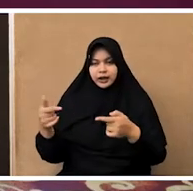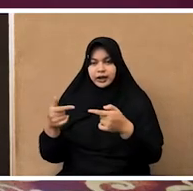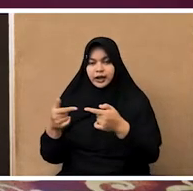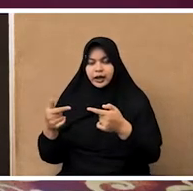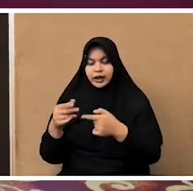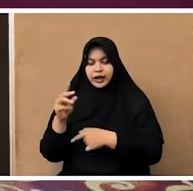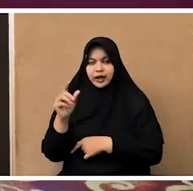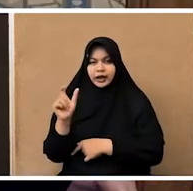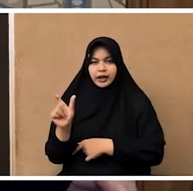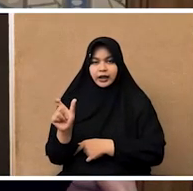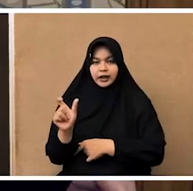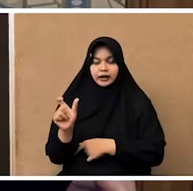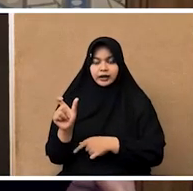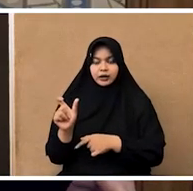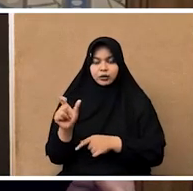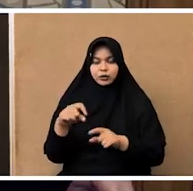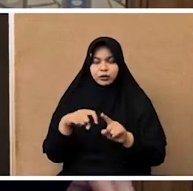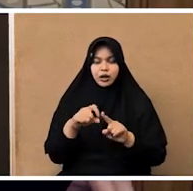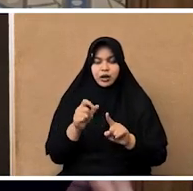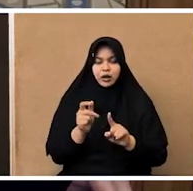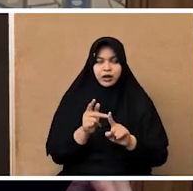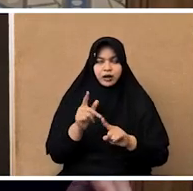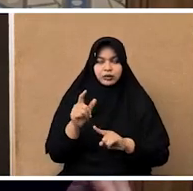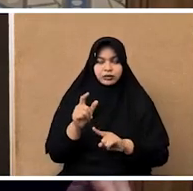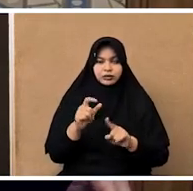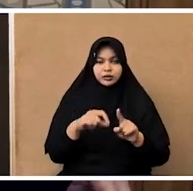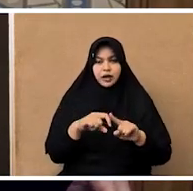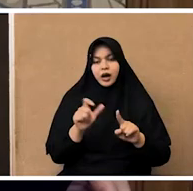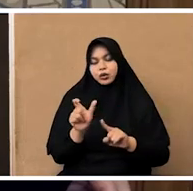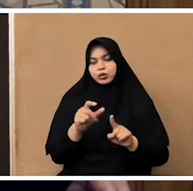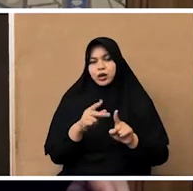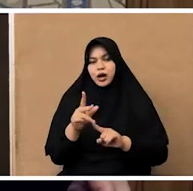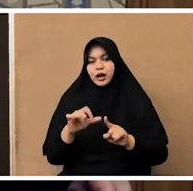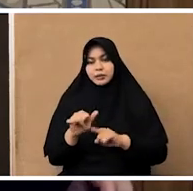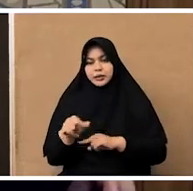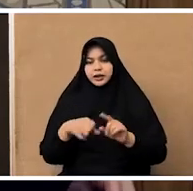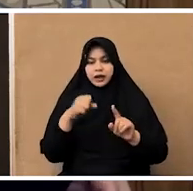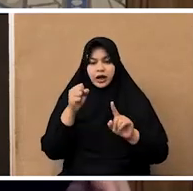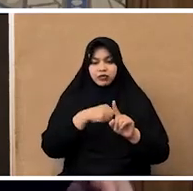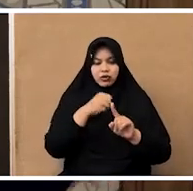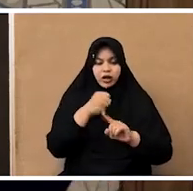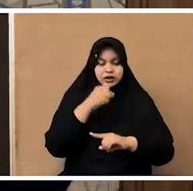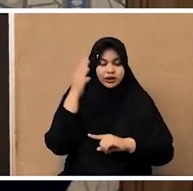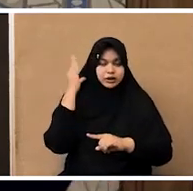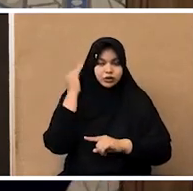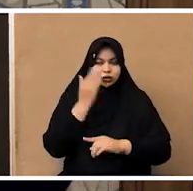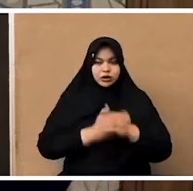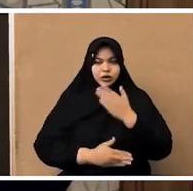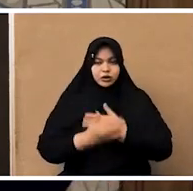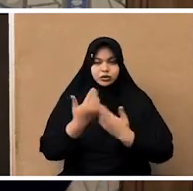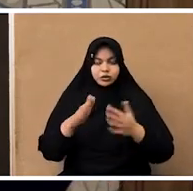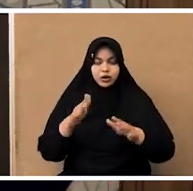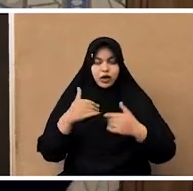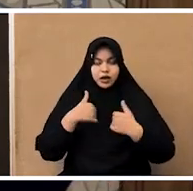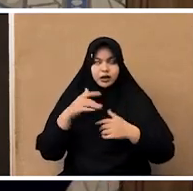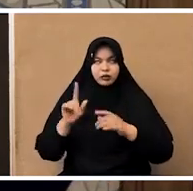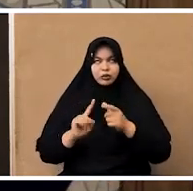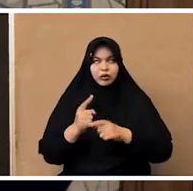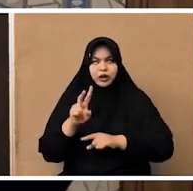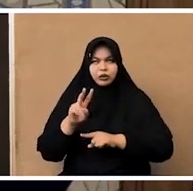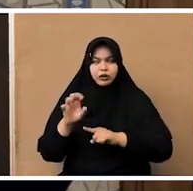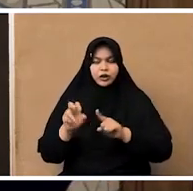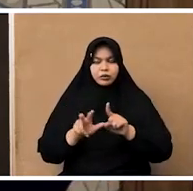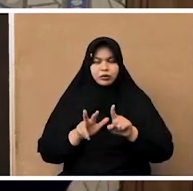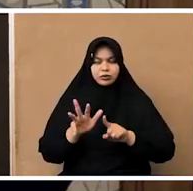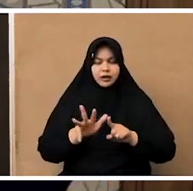rkuhp ini memang seingat saya ya advokasi terutama untuk isu disabilitas itu sudah ada sejak 2019